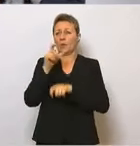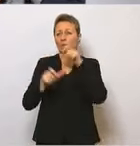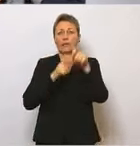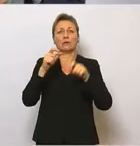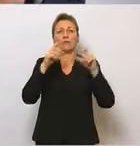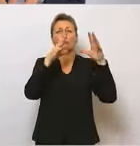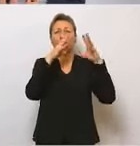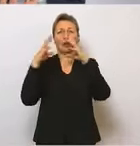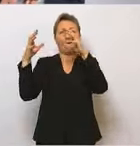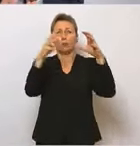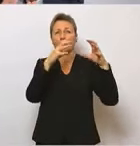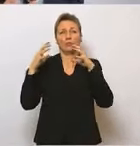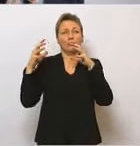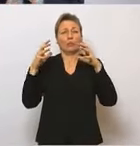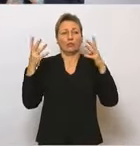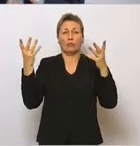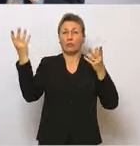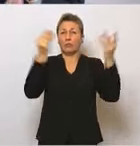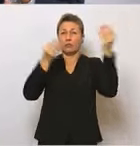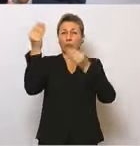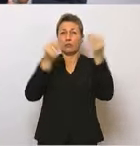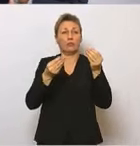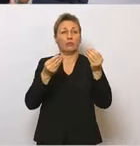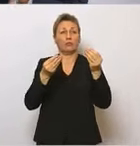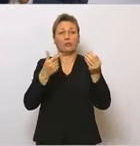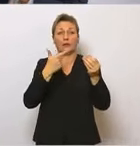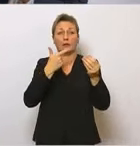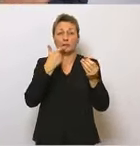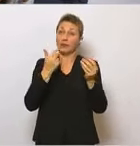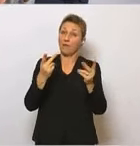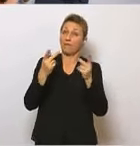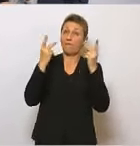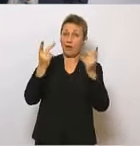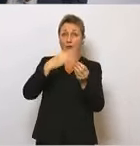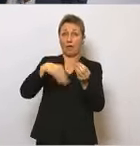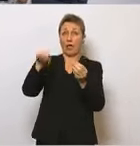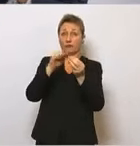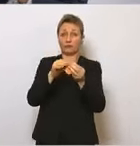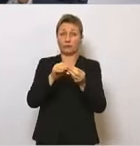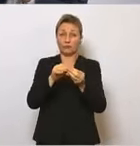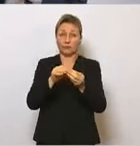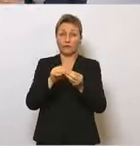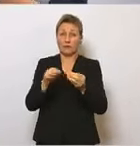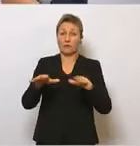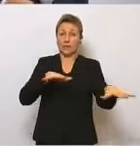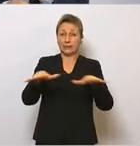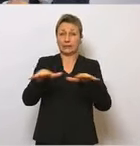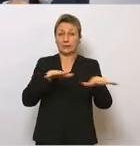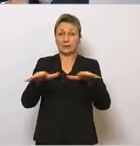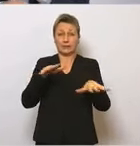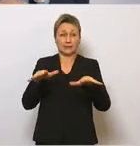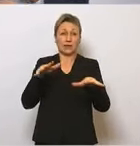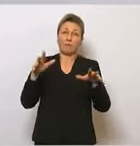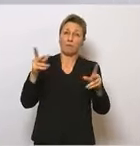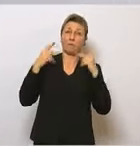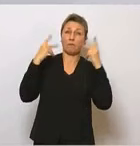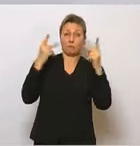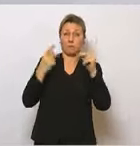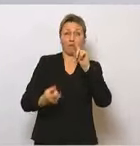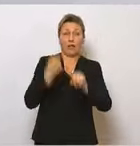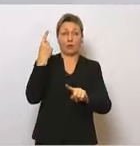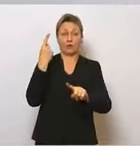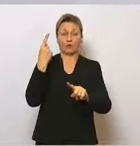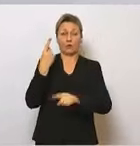que leur captation de l'ensemble de la valeur ajoutée qui est créée par cet écosystème est extrêmement importante. Donc si on veut réussir